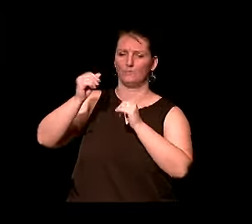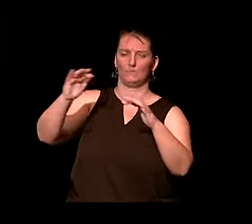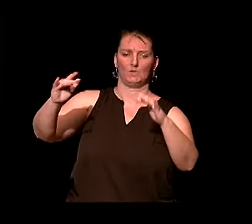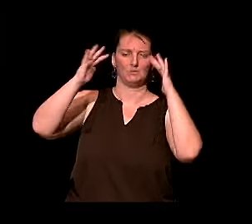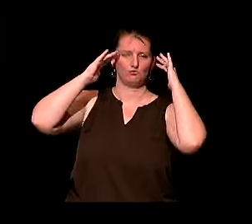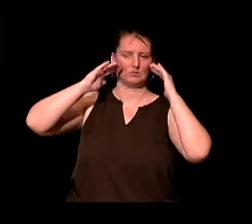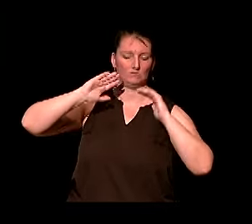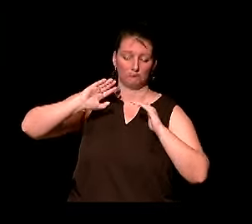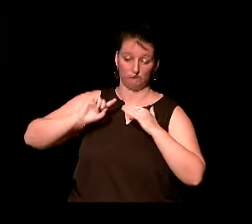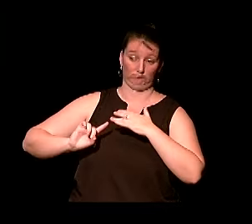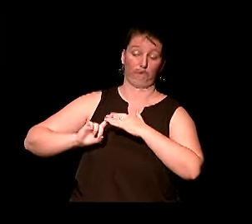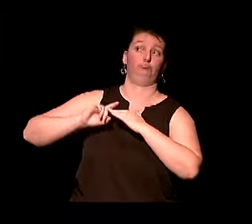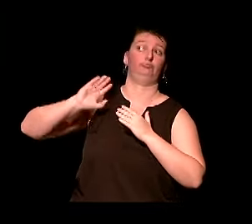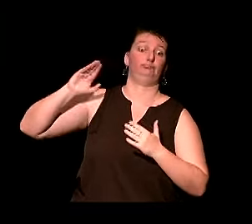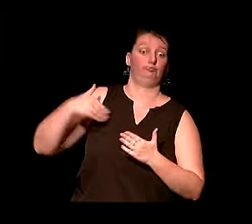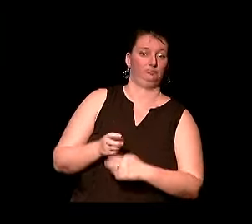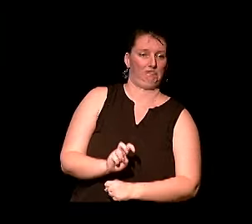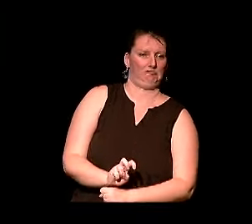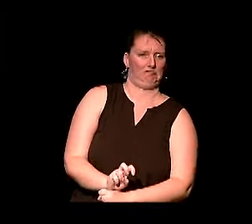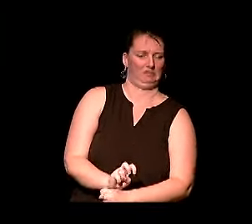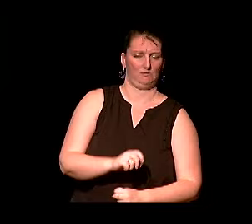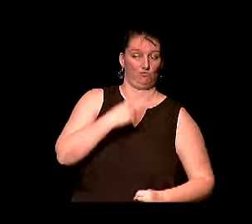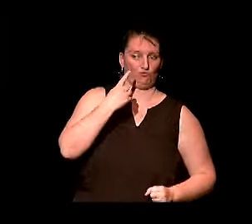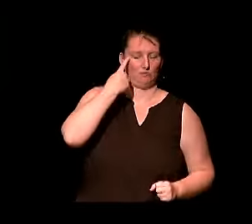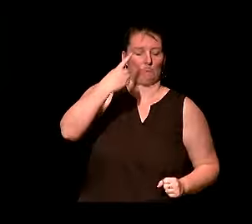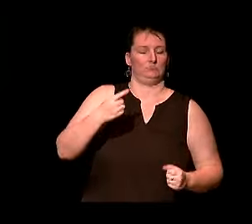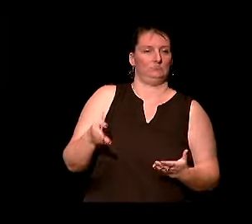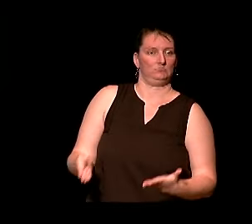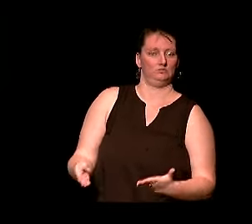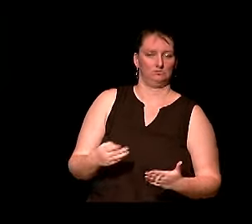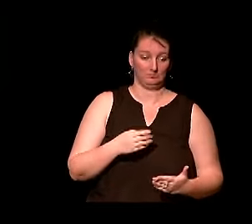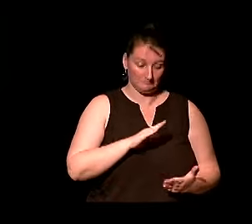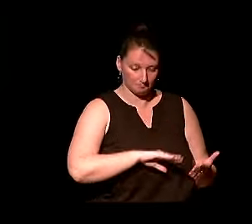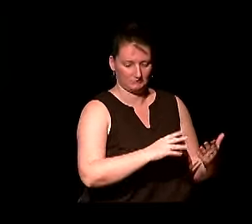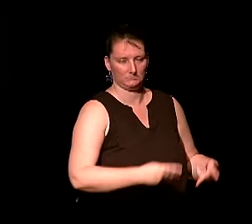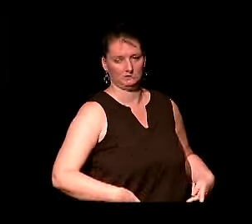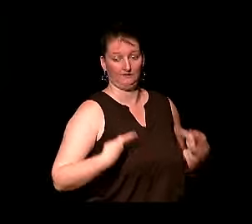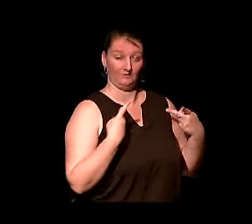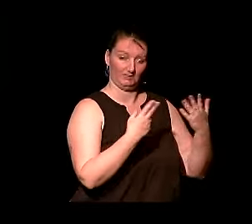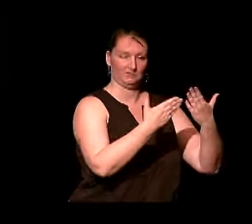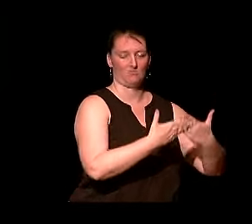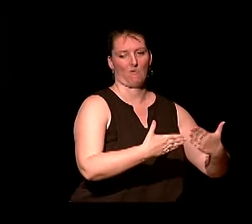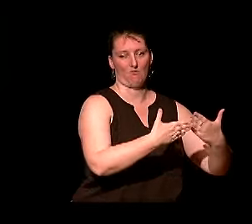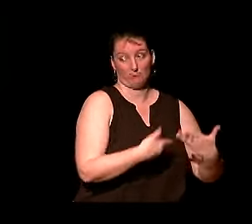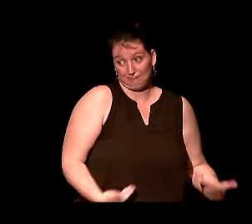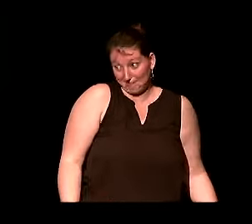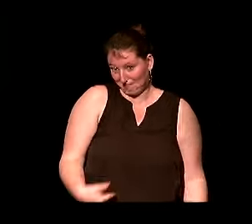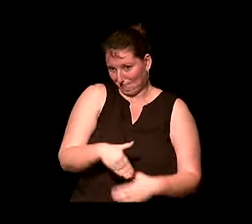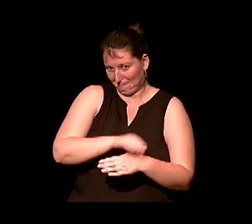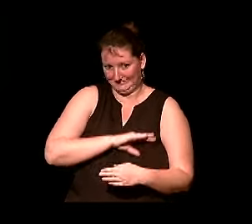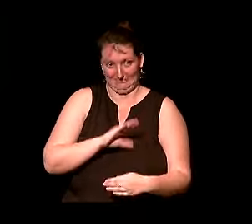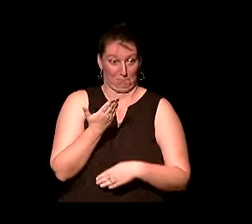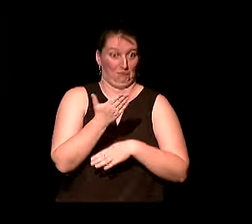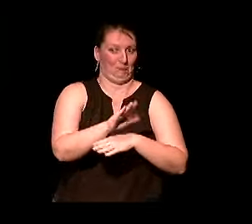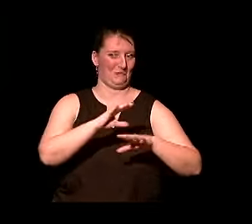depuis sa naissance, va rester fondamentale dans toute l'histoire du cinéma. C'est ce que je vais essayer de montrer ce soir, y compris, pas dans toute